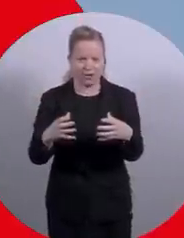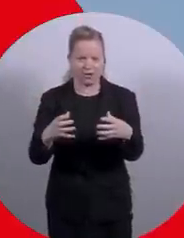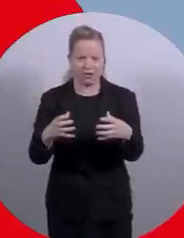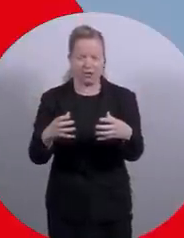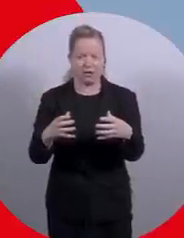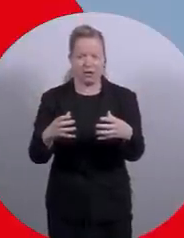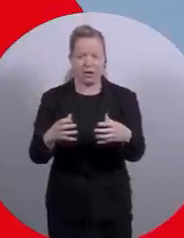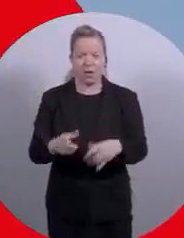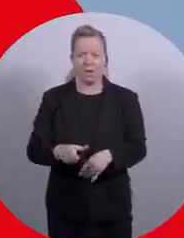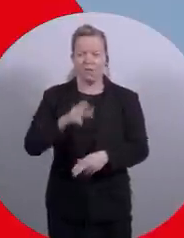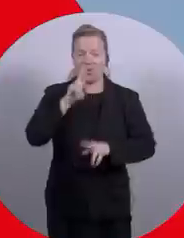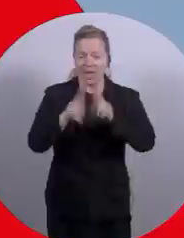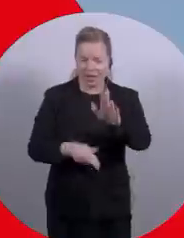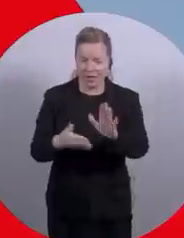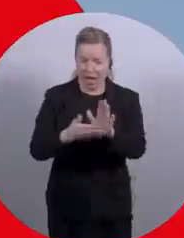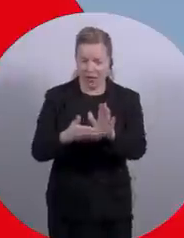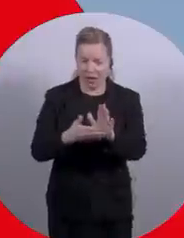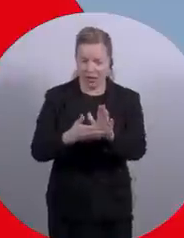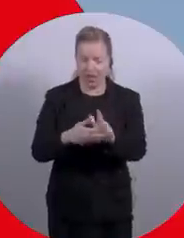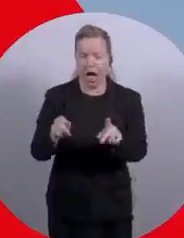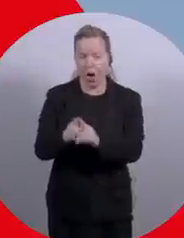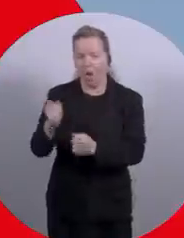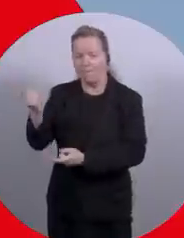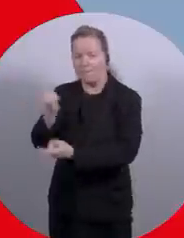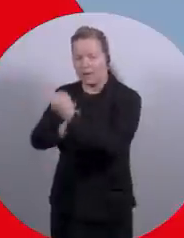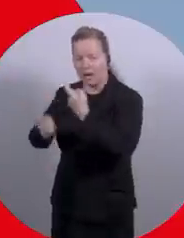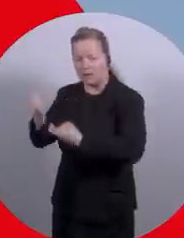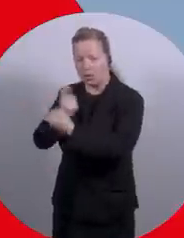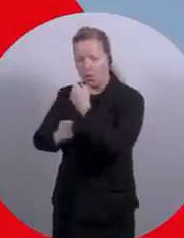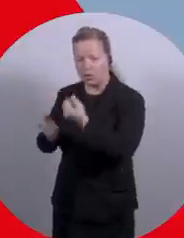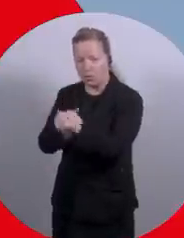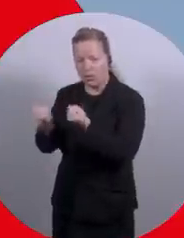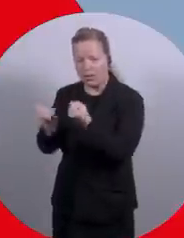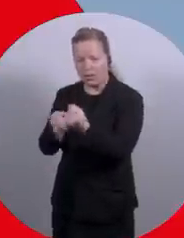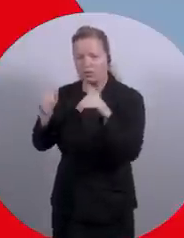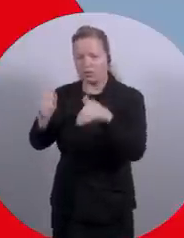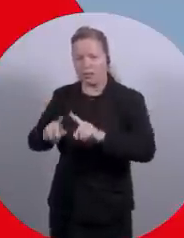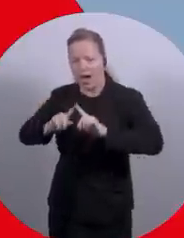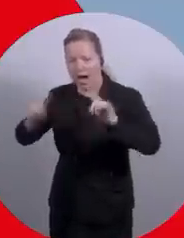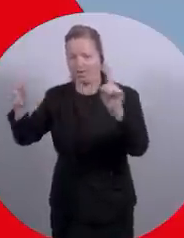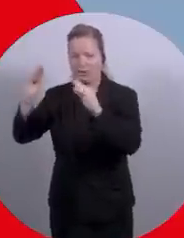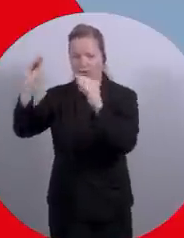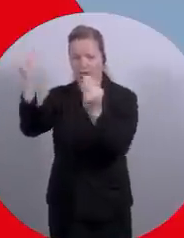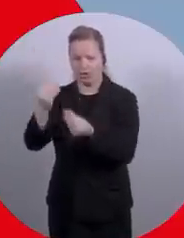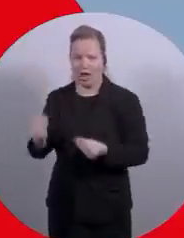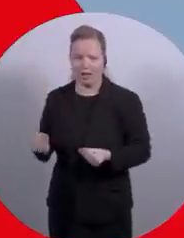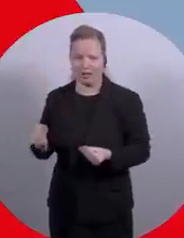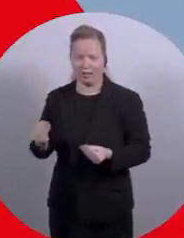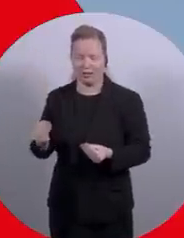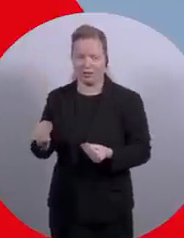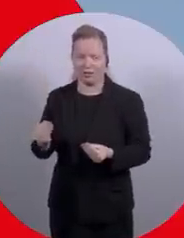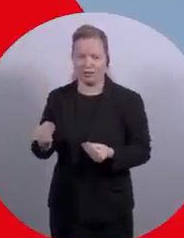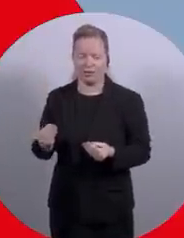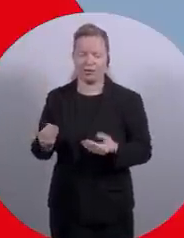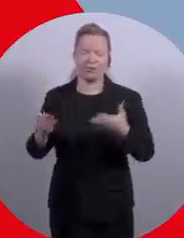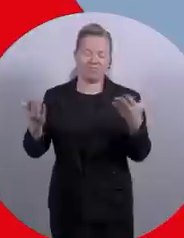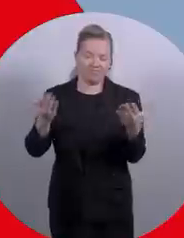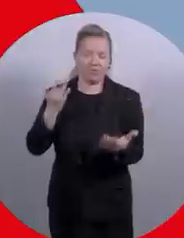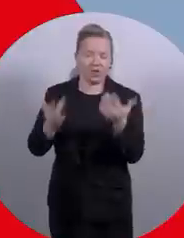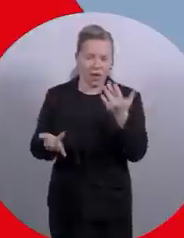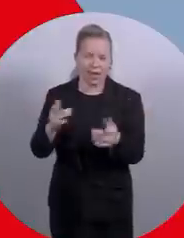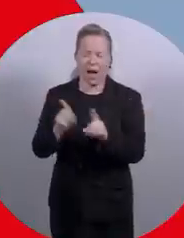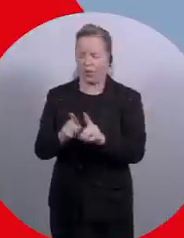Pflege Nachweis zu bekommen auch die Migrationspolitik anders gestalten müssen wir werden höchstwahrscheinlich oder mit Sicherheit auch